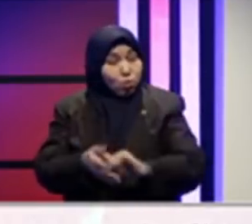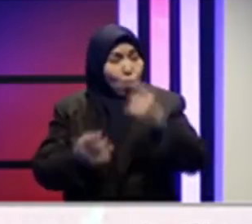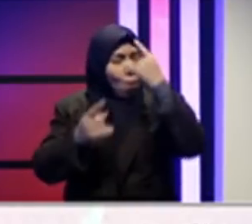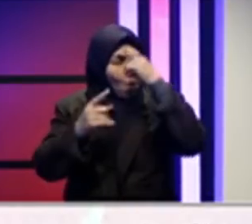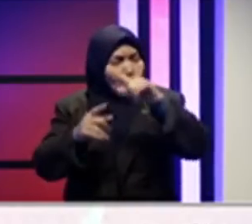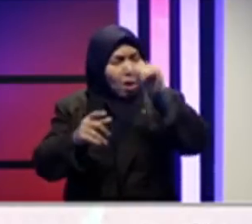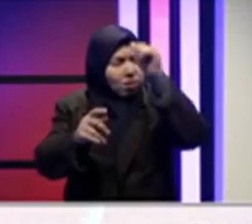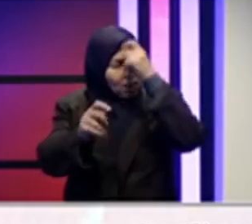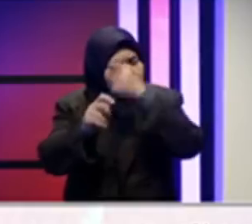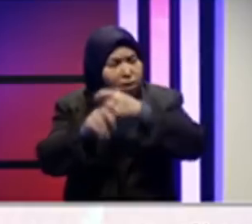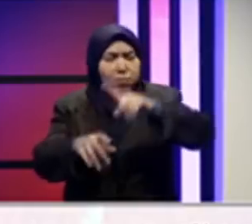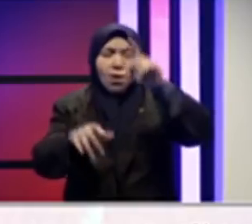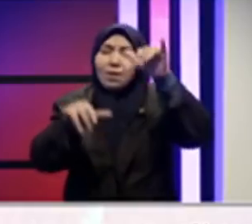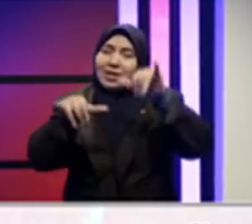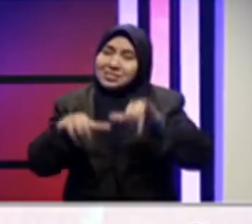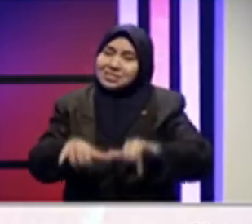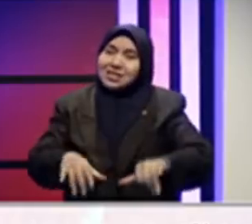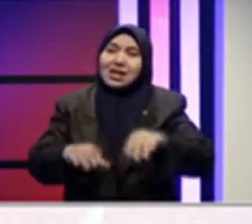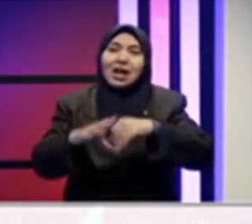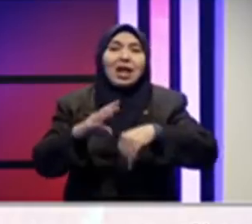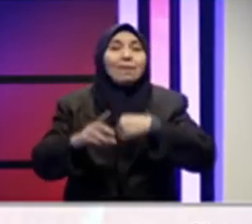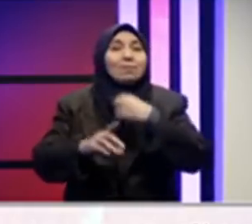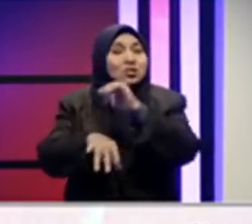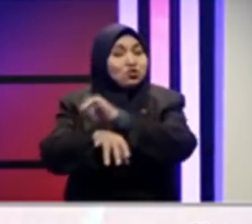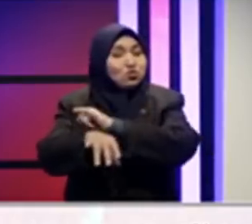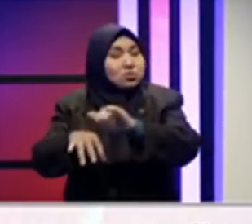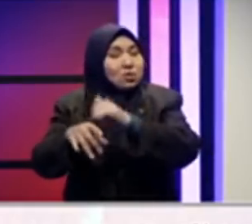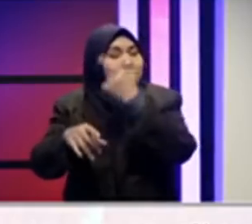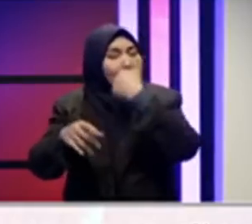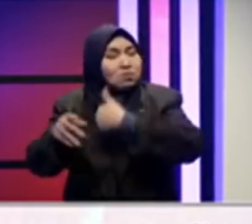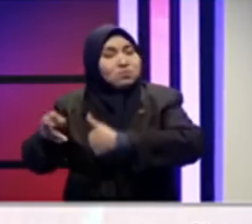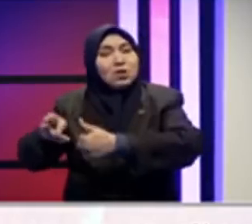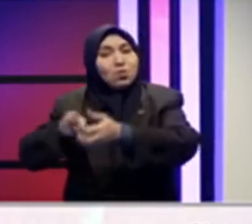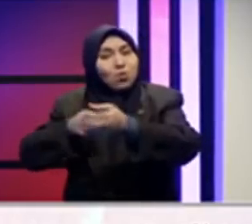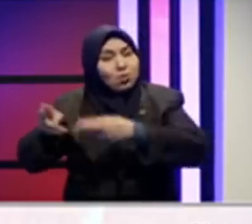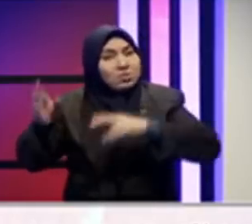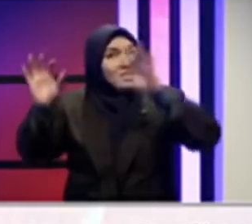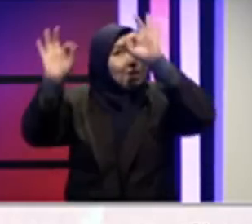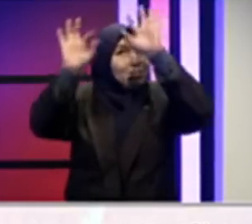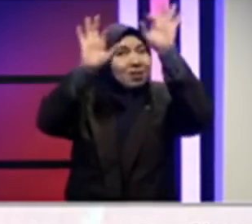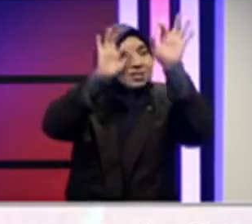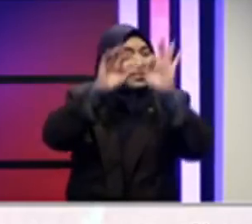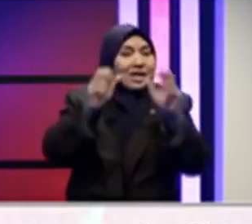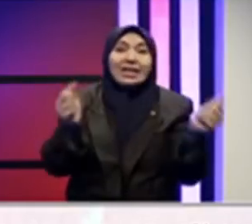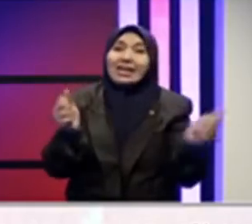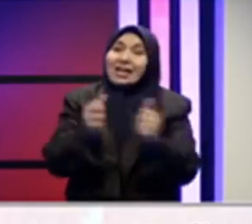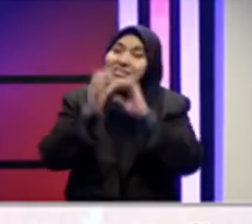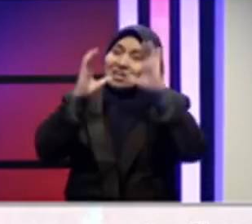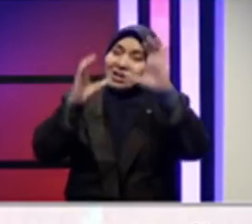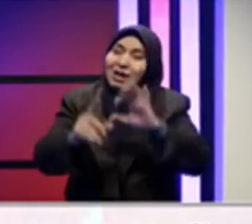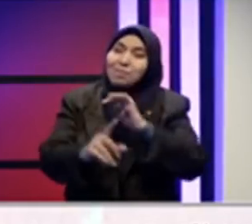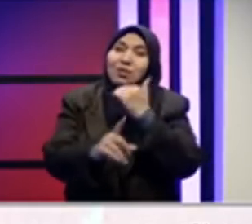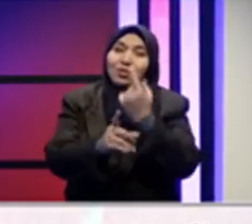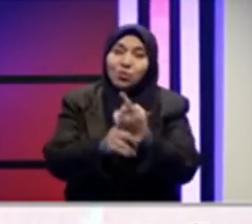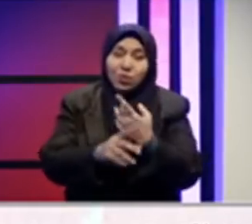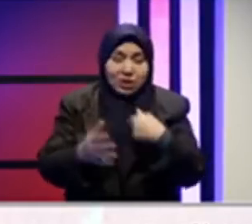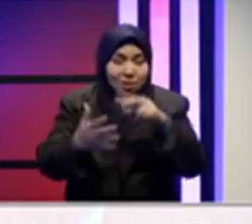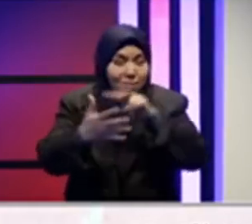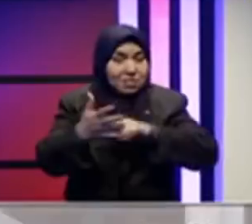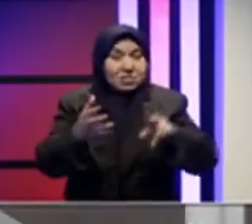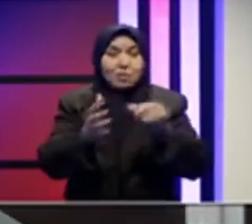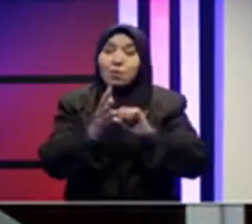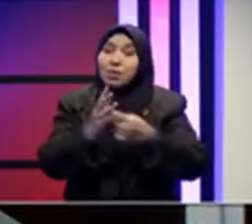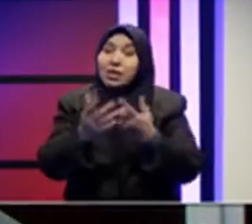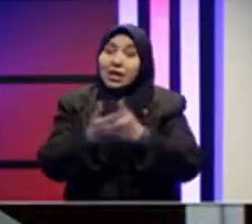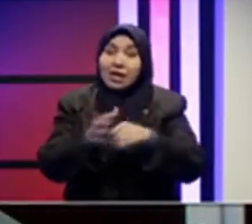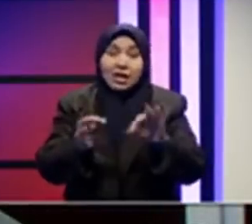merupakan penduduk syurga kerana mereka menguruskan zuhruf, perhiasan dengan cara yang benar. Kita baca bermula daripada ayat 61